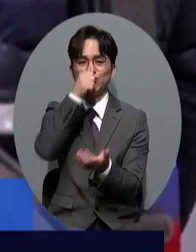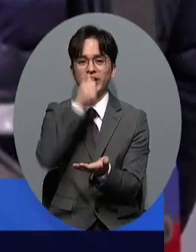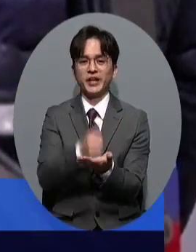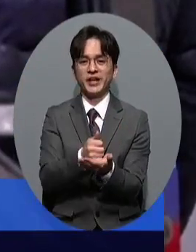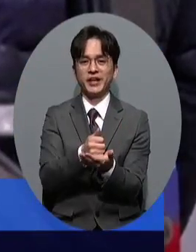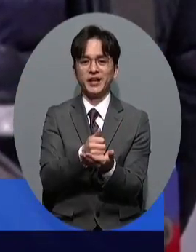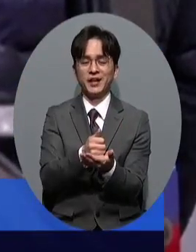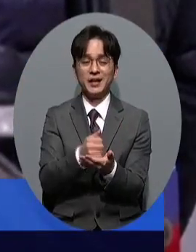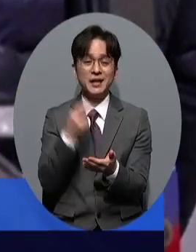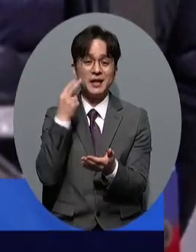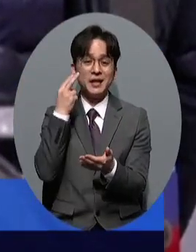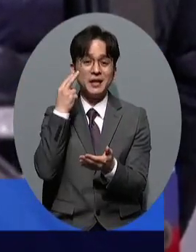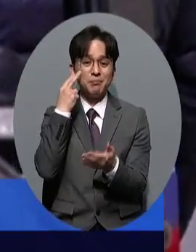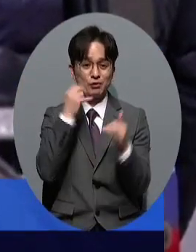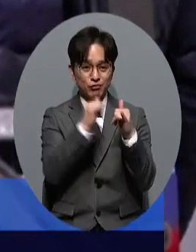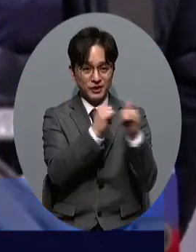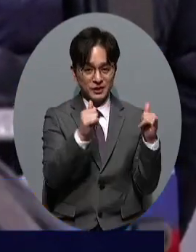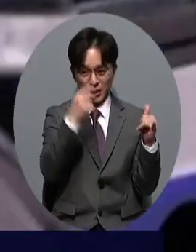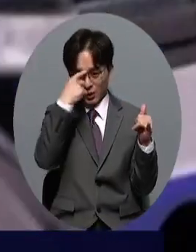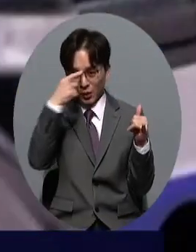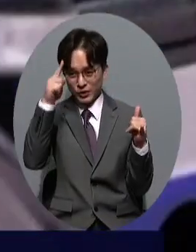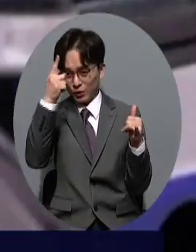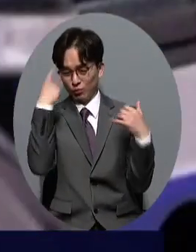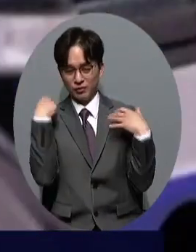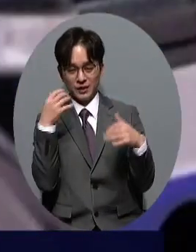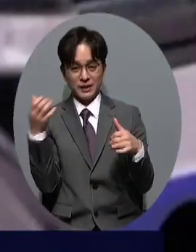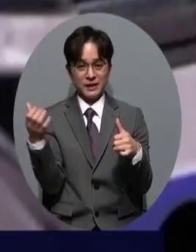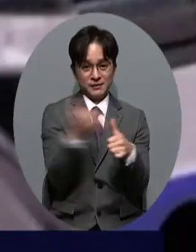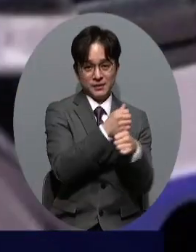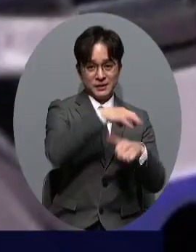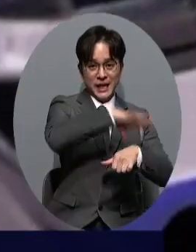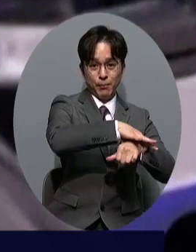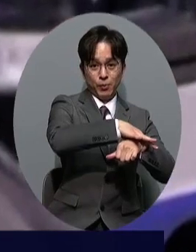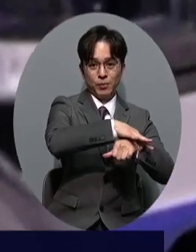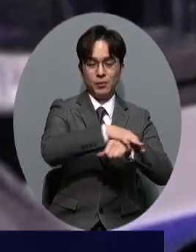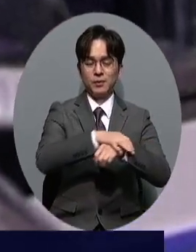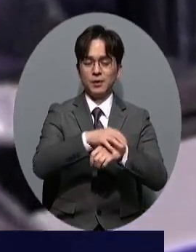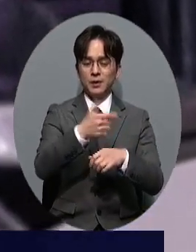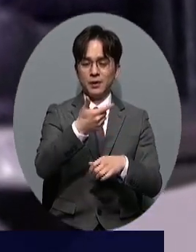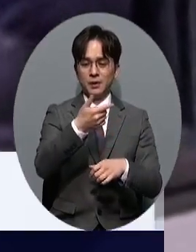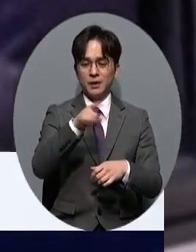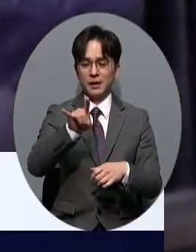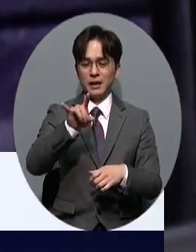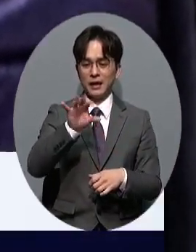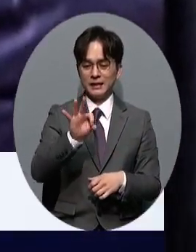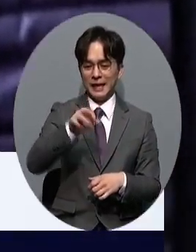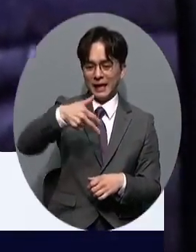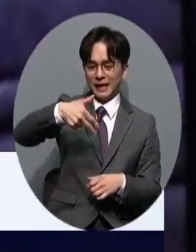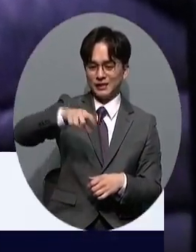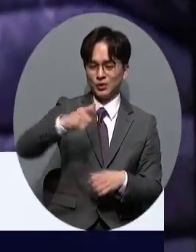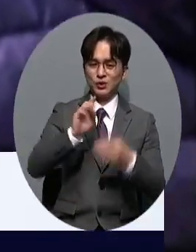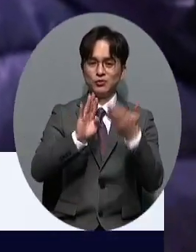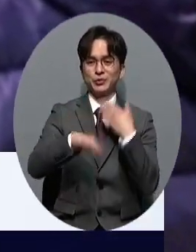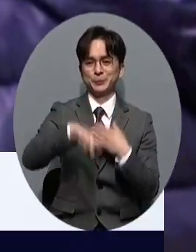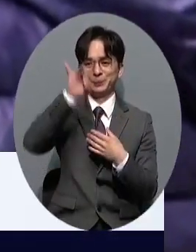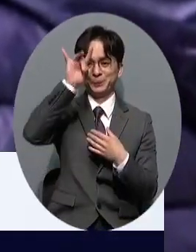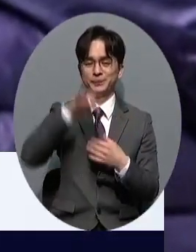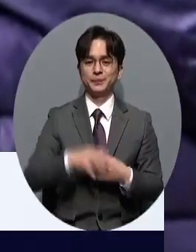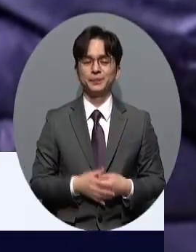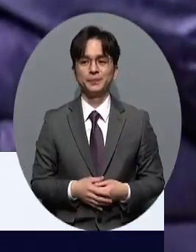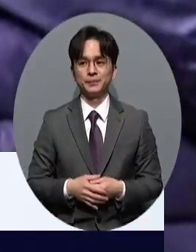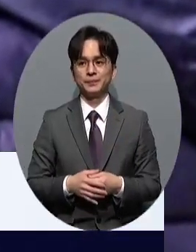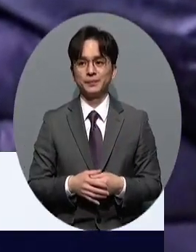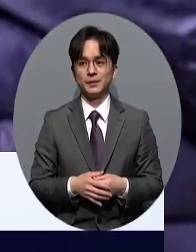모자로 얼굴을 가린 남성이 고개를 숙인 채 차량으로 이동합니다. 간첩 혐의로 체포된 미국 월스트리트저널 소속